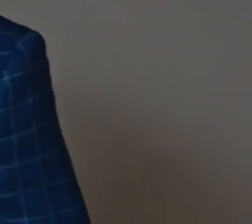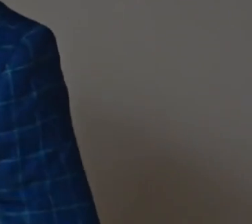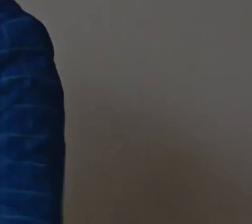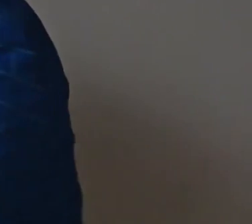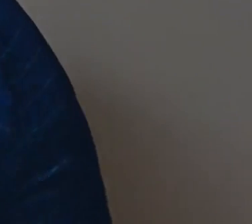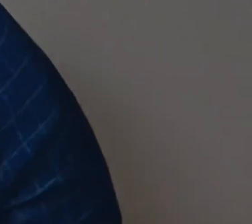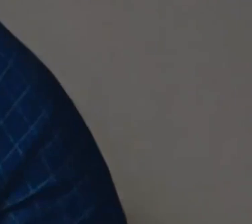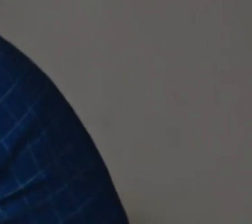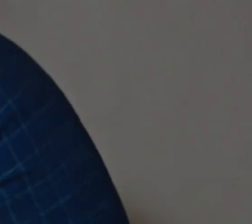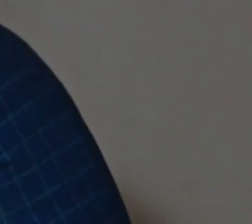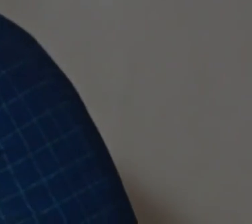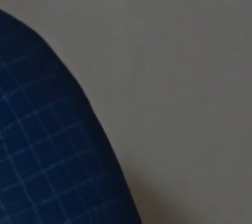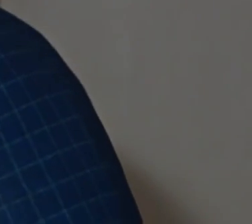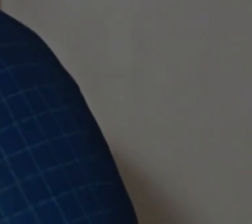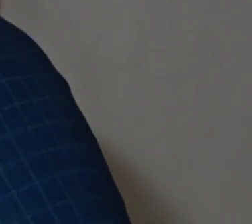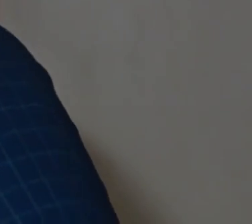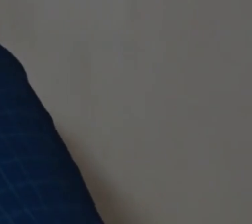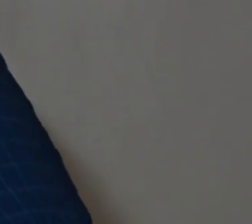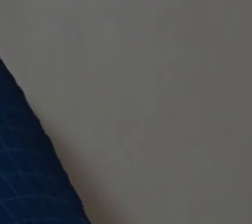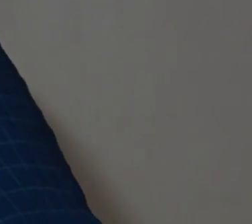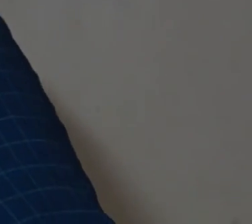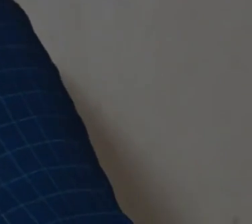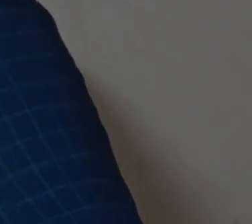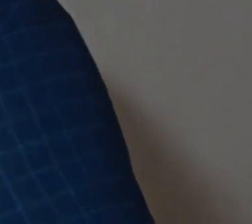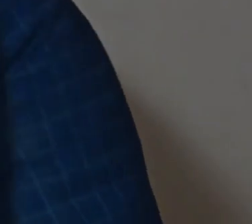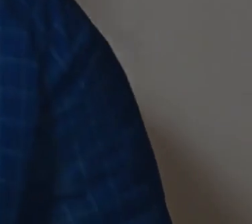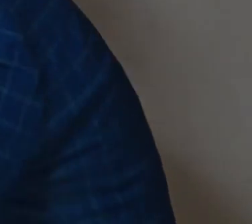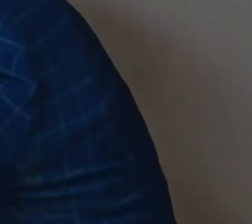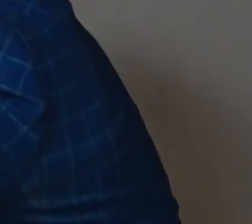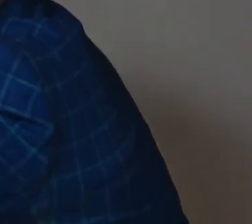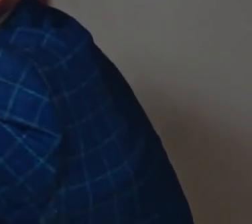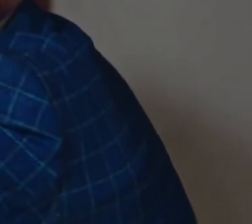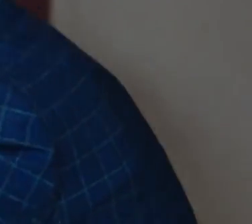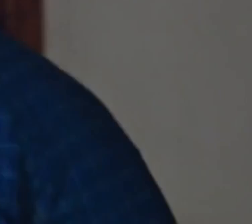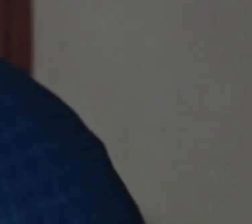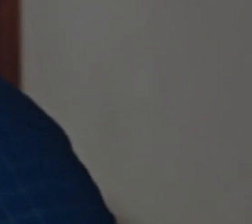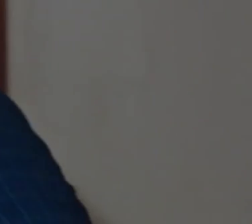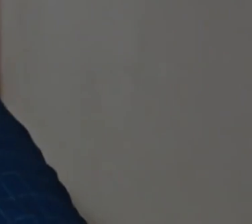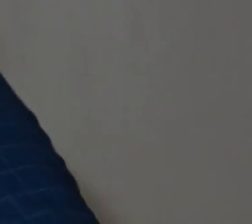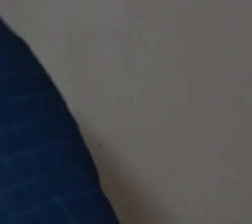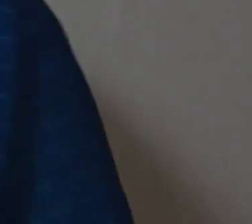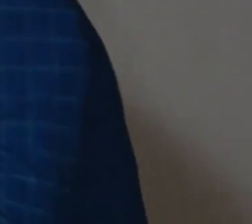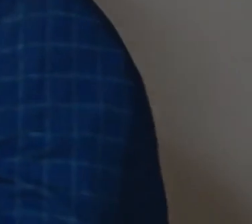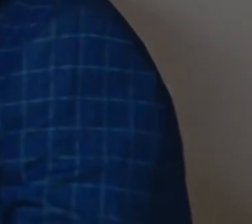durduğu banyonun kapısını açıp kapattı. Ardından kapının sağındaki düğmeden ışığı açıp tekrar baktı.